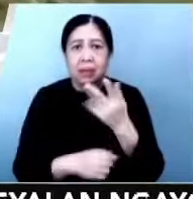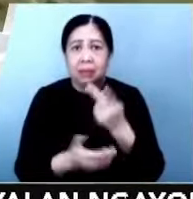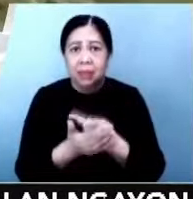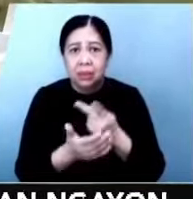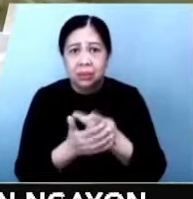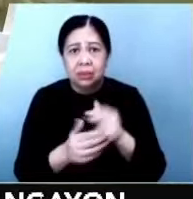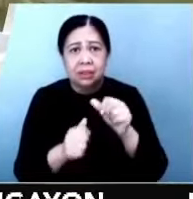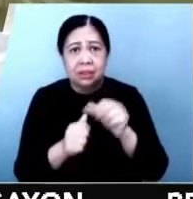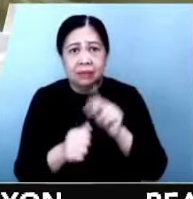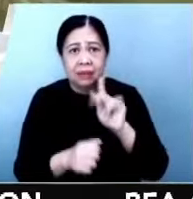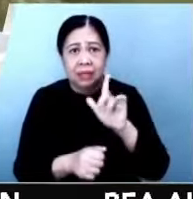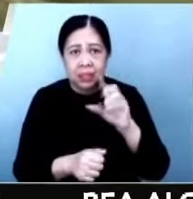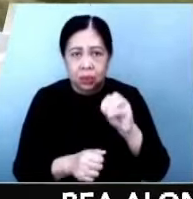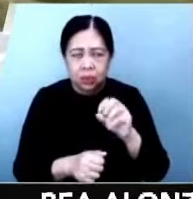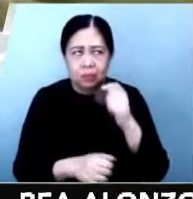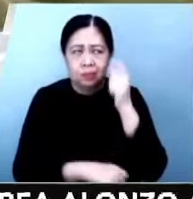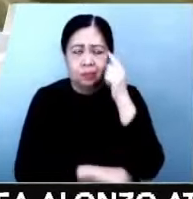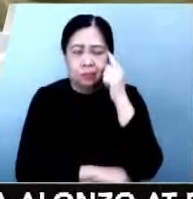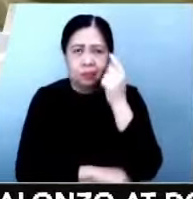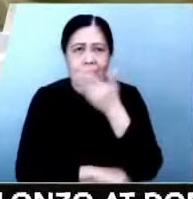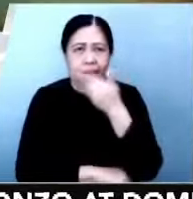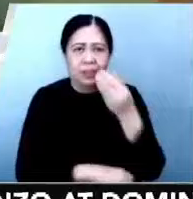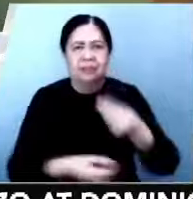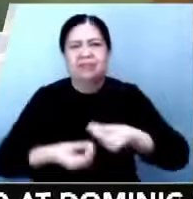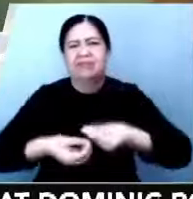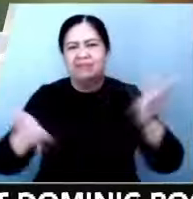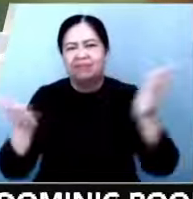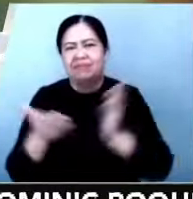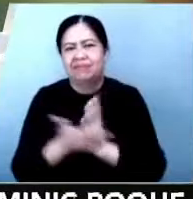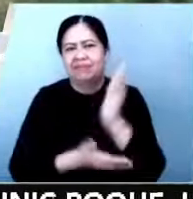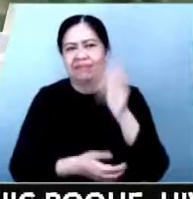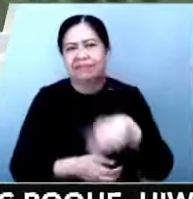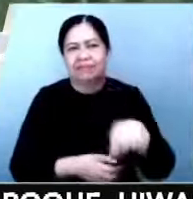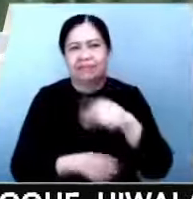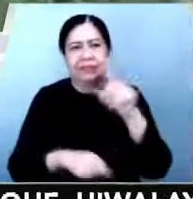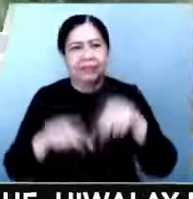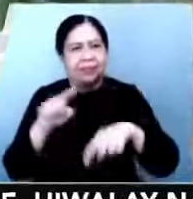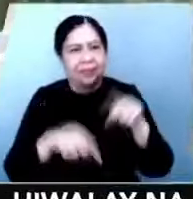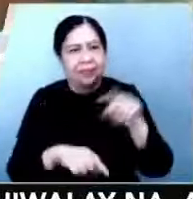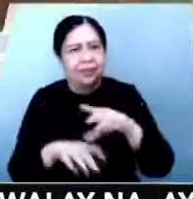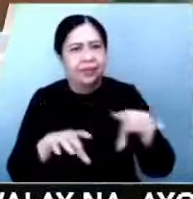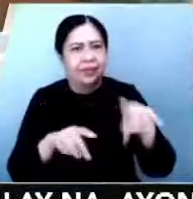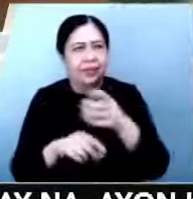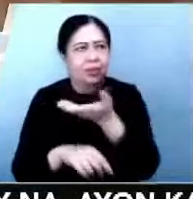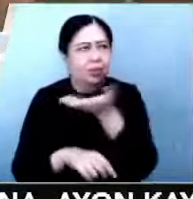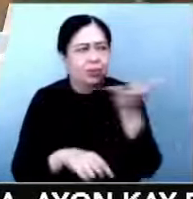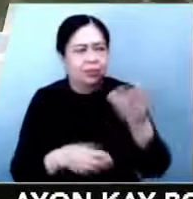kilo. Kaya naisip niyang ipamigay na lang ito sa mga kakilala at nang hihingi.